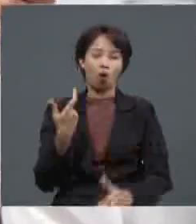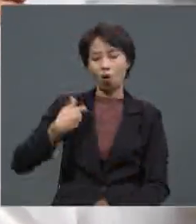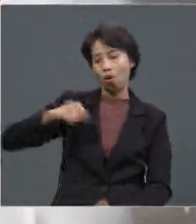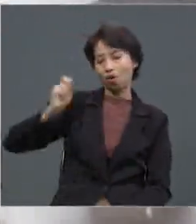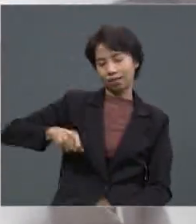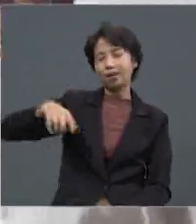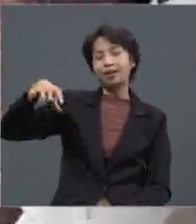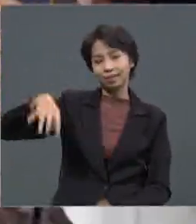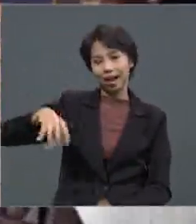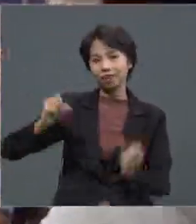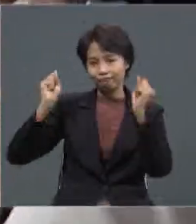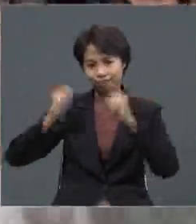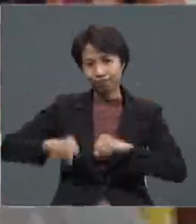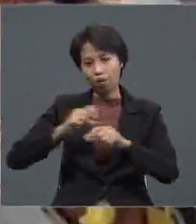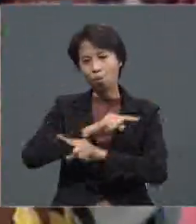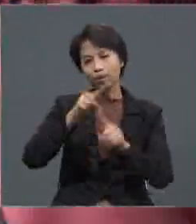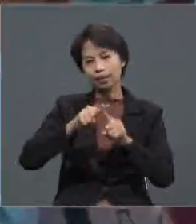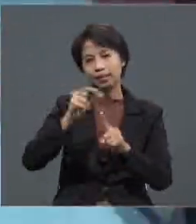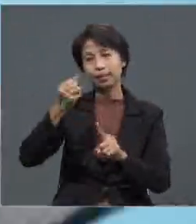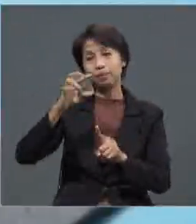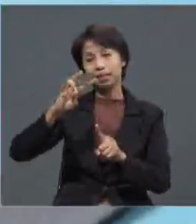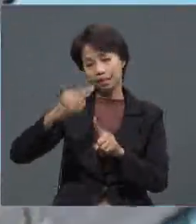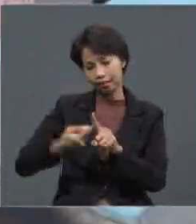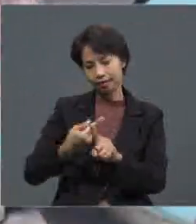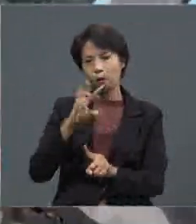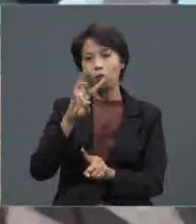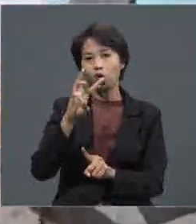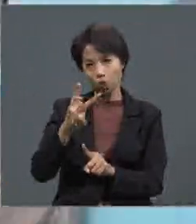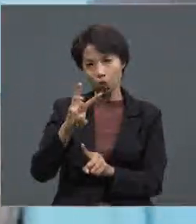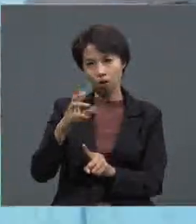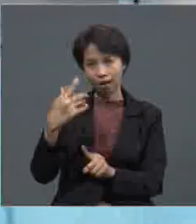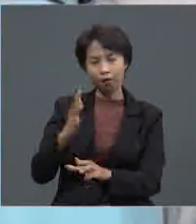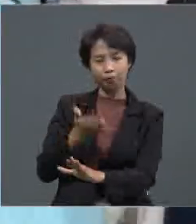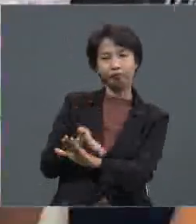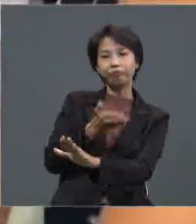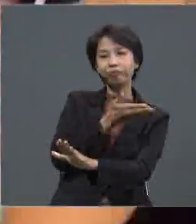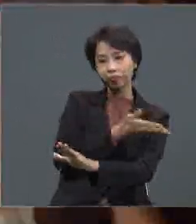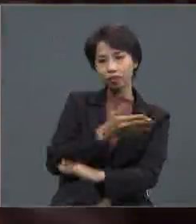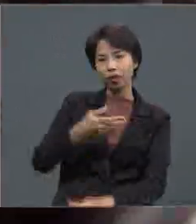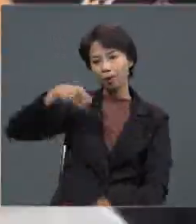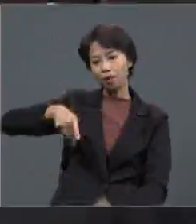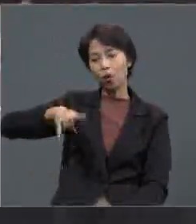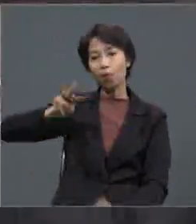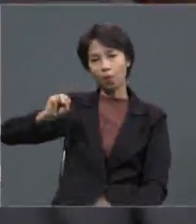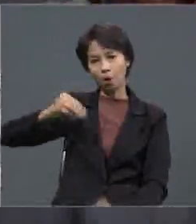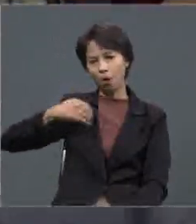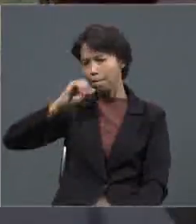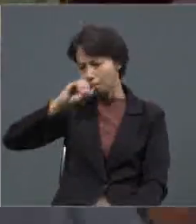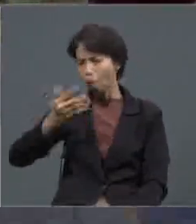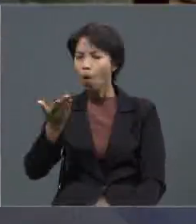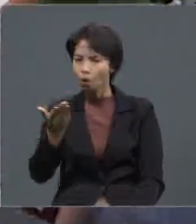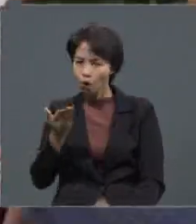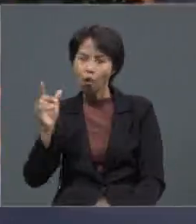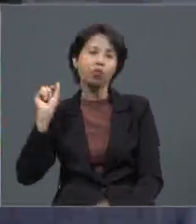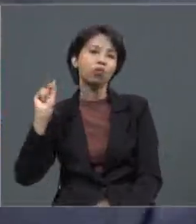ซึ่งศาลจะตัดสินวันที่17มิถุนายนแล้วก่อนหน้านี้เองทางพม.เนี่ยได้ร้องต่อศาลให้ไต่สวนกรณีฉุกเฉินนะ